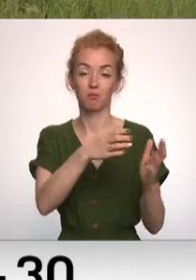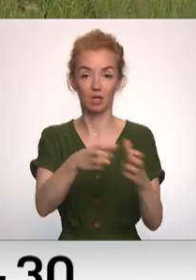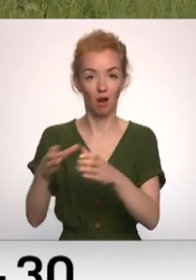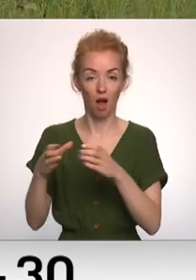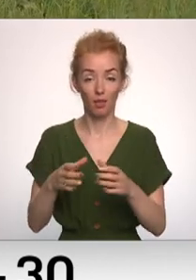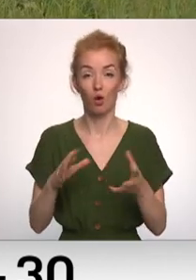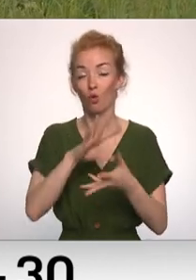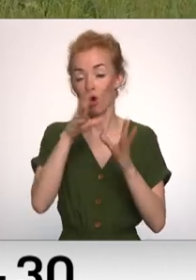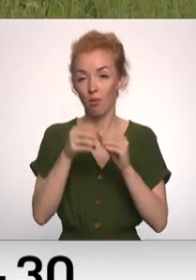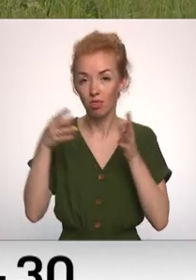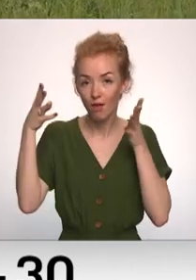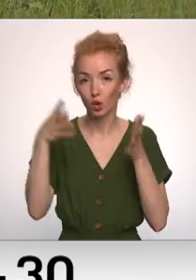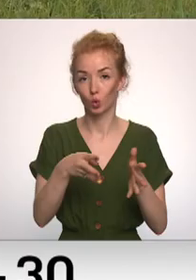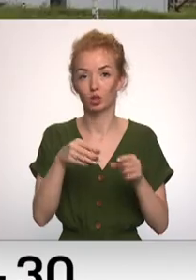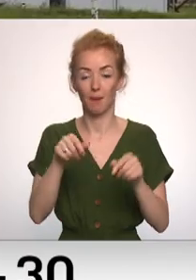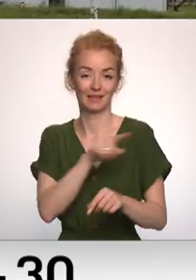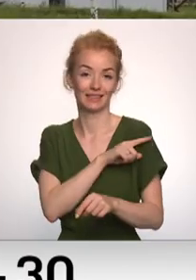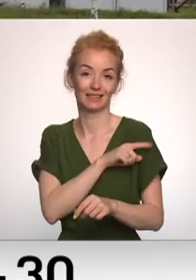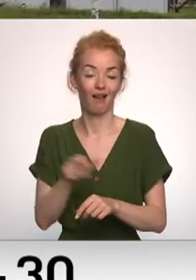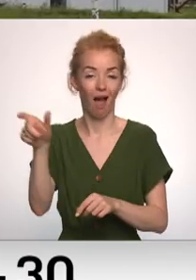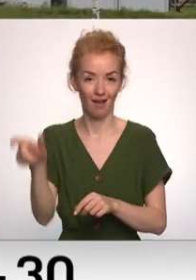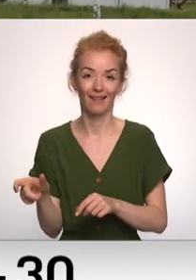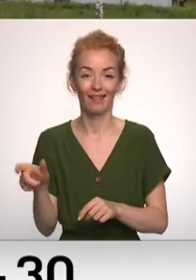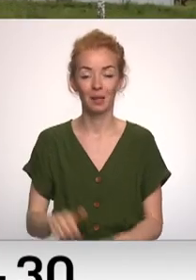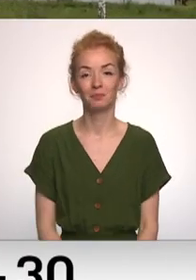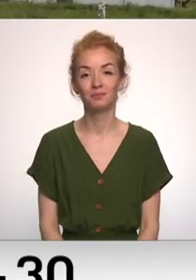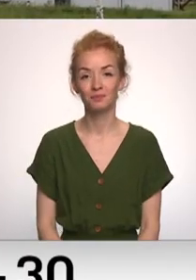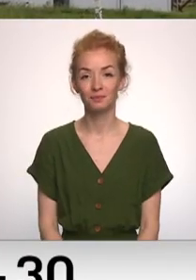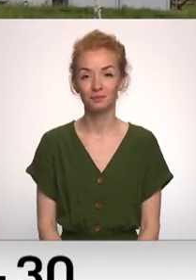kopā ar teju 9000 zemesargiem. Ieva Benefelda, Lants Peršvits, Skrundas televīzija.